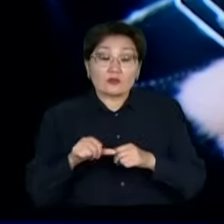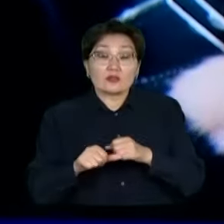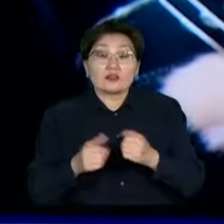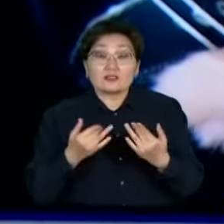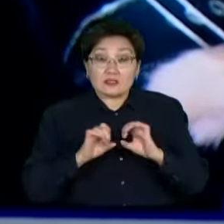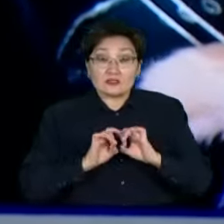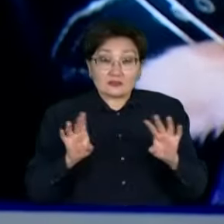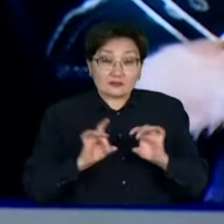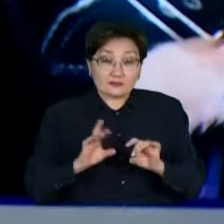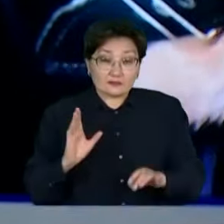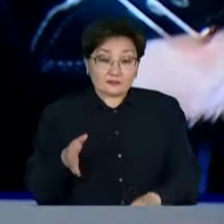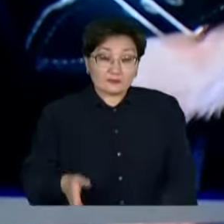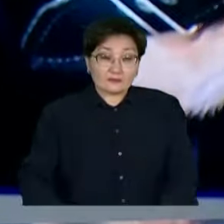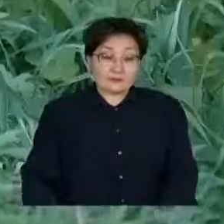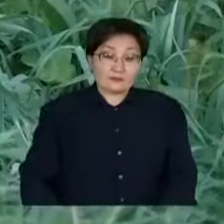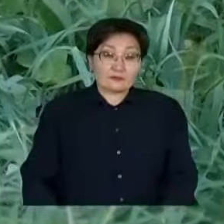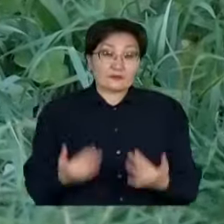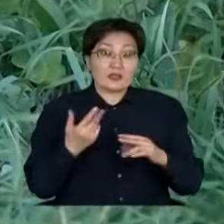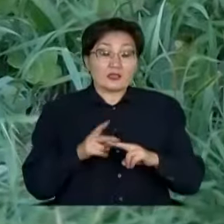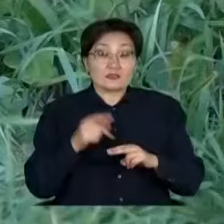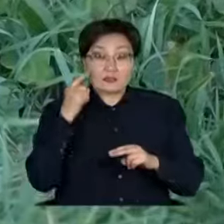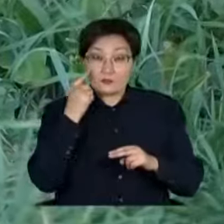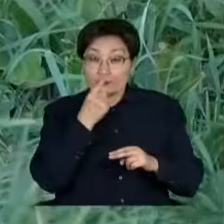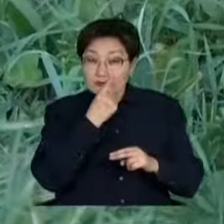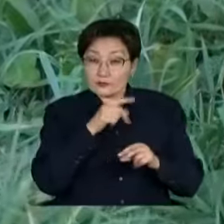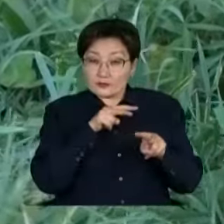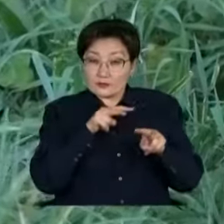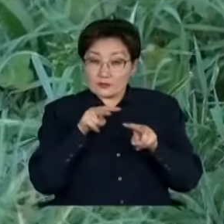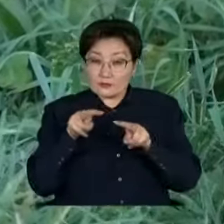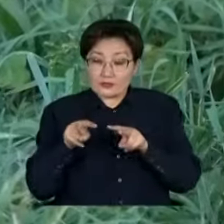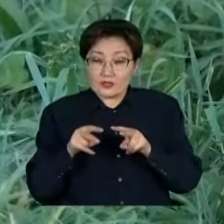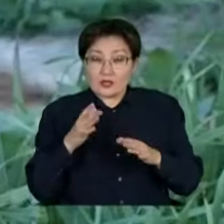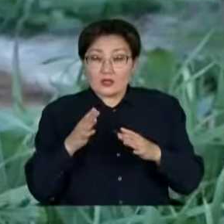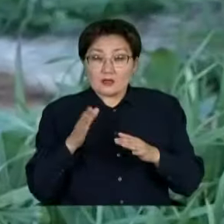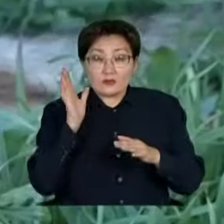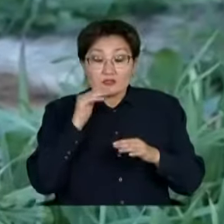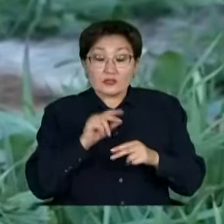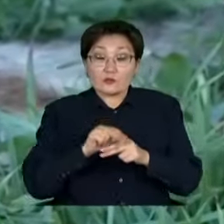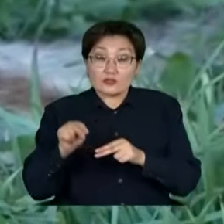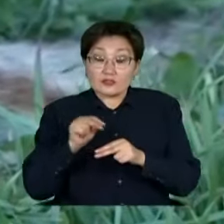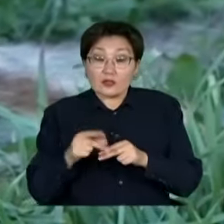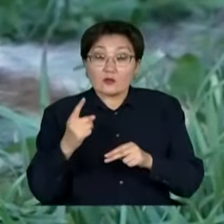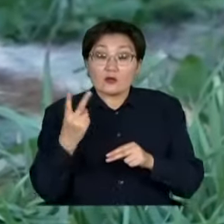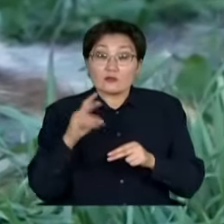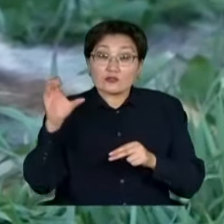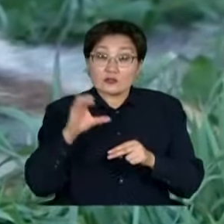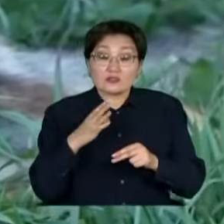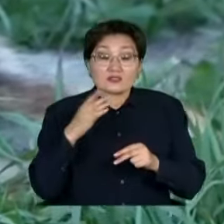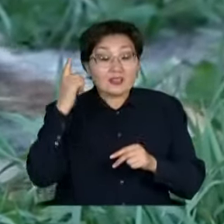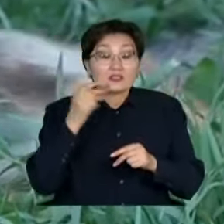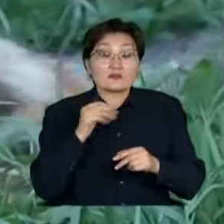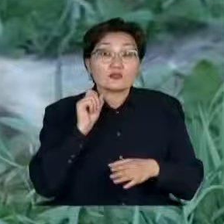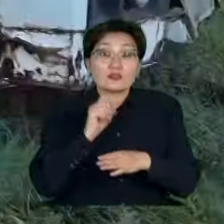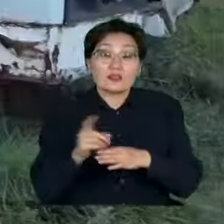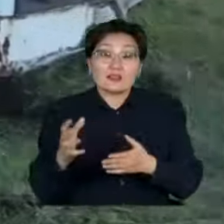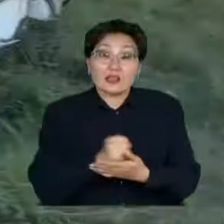Оксаны матасова Эти глаза преданно следят за малейшим жестом кинолога пара секунд и Атос уже знает свою задачу найти